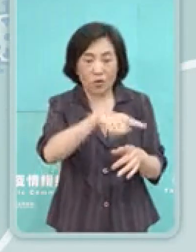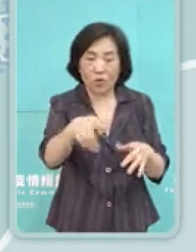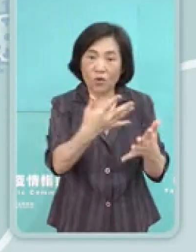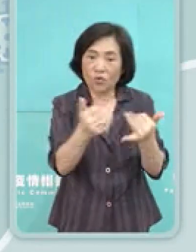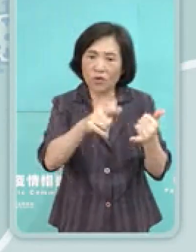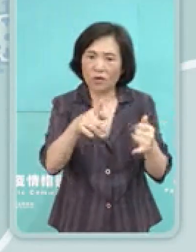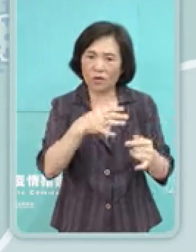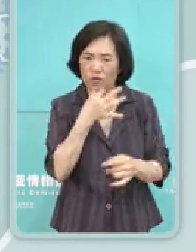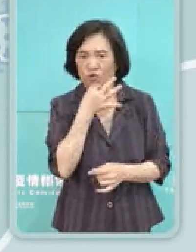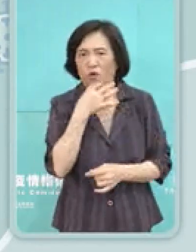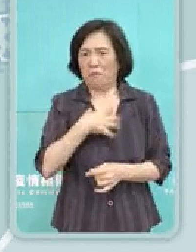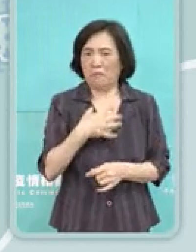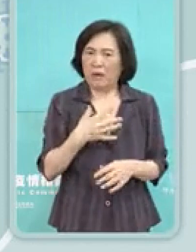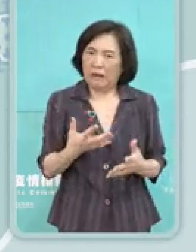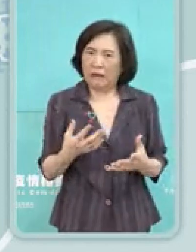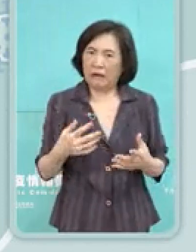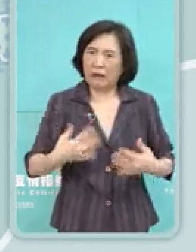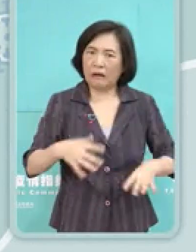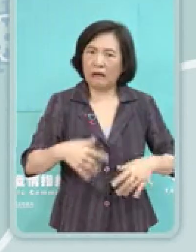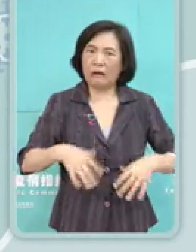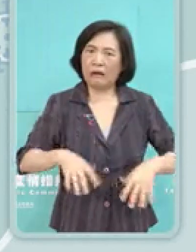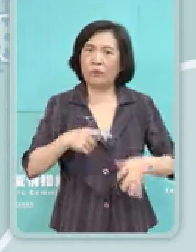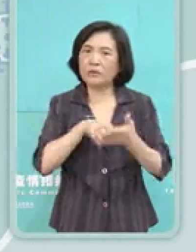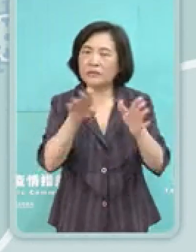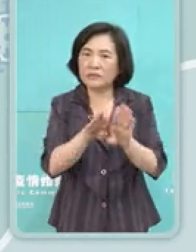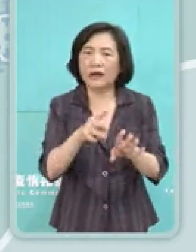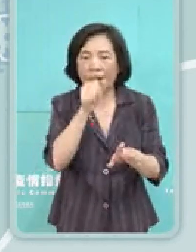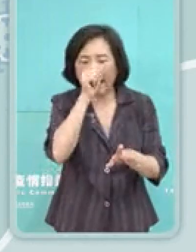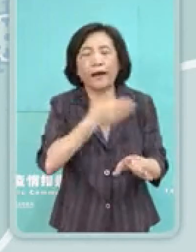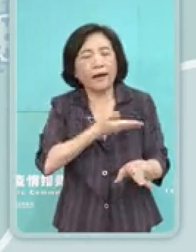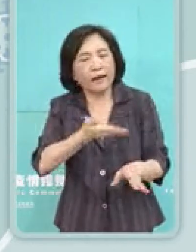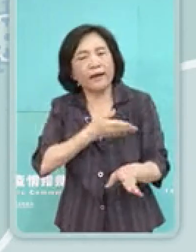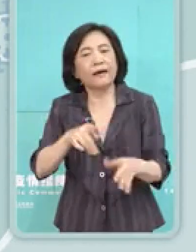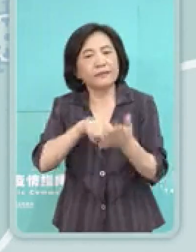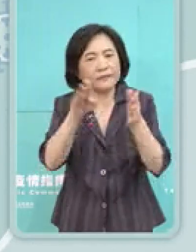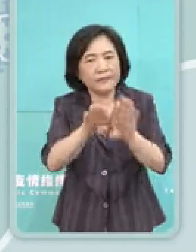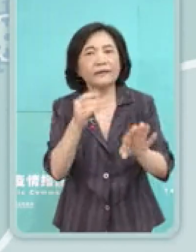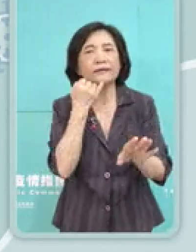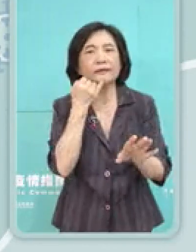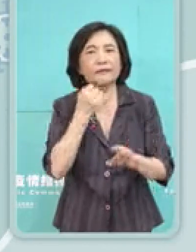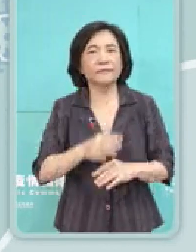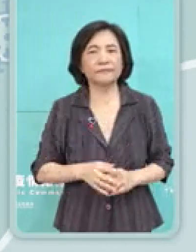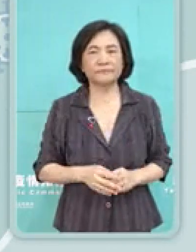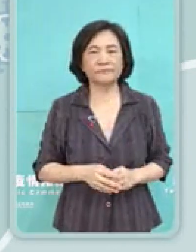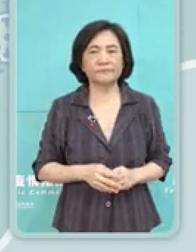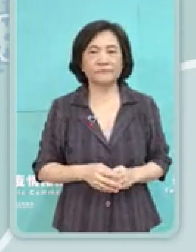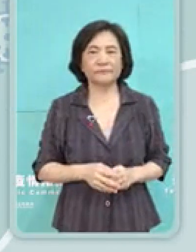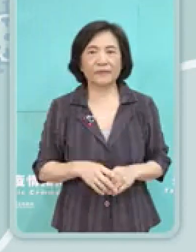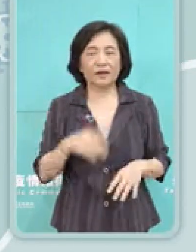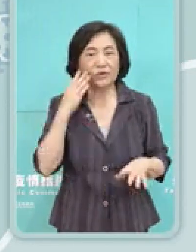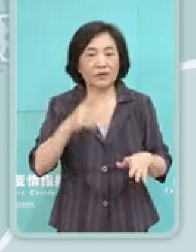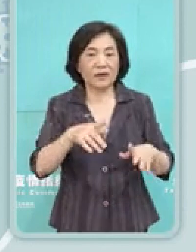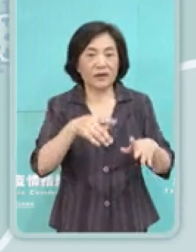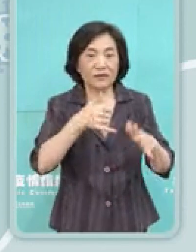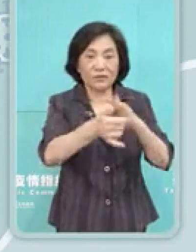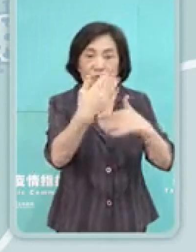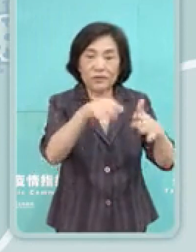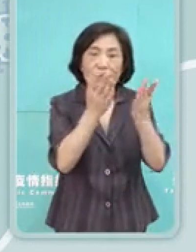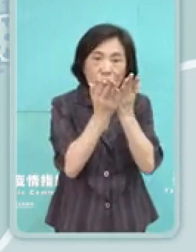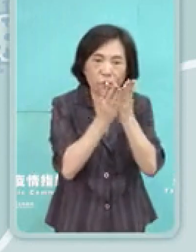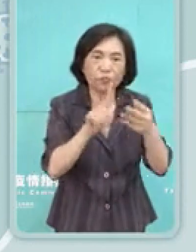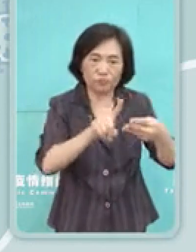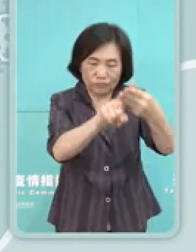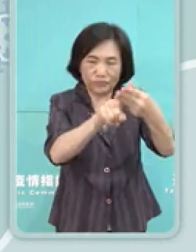说他不放心要换防疫假，那我们还是可以让他在家里，那这样的话就是实体上课为主，那自己在家里